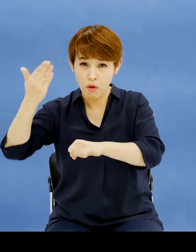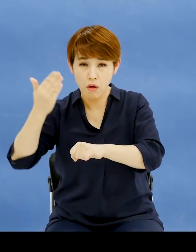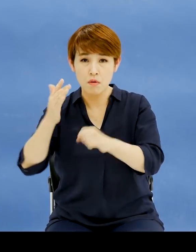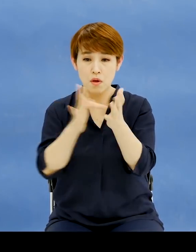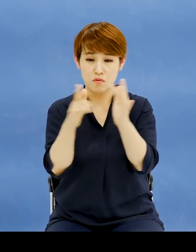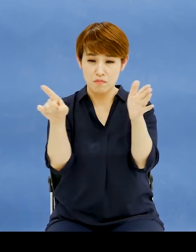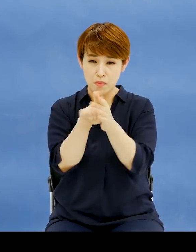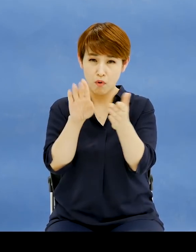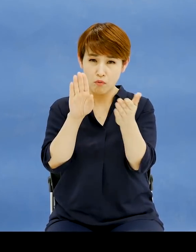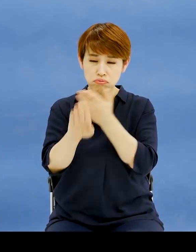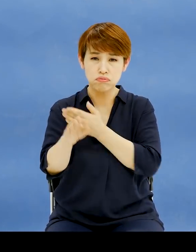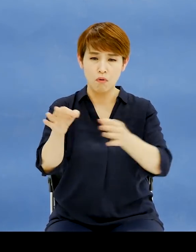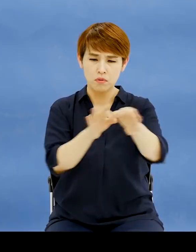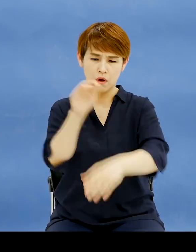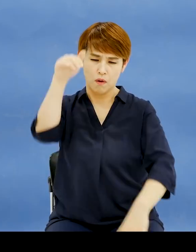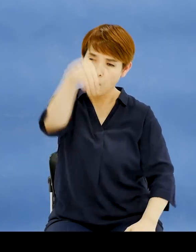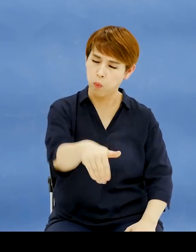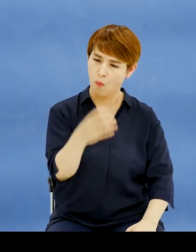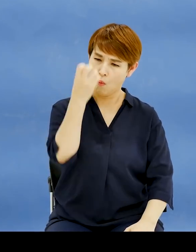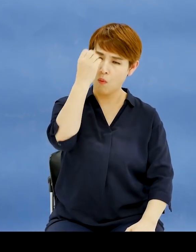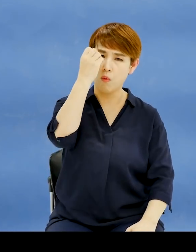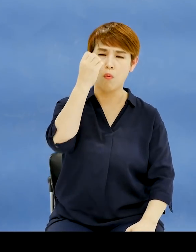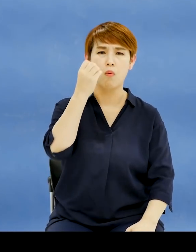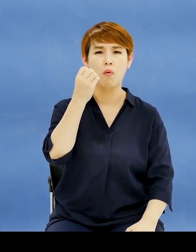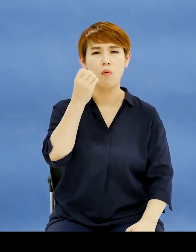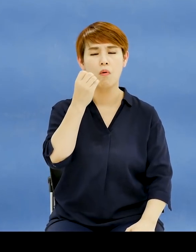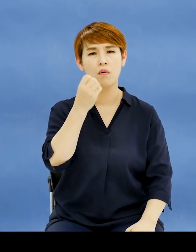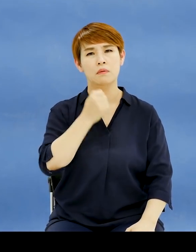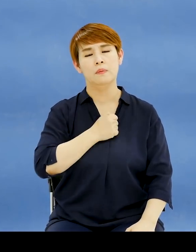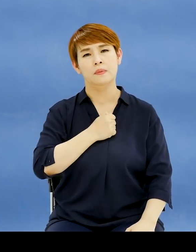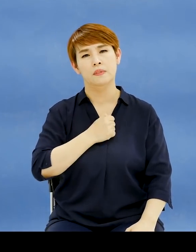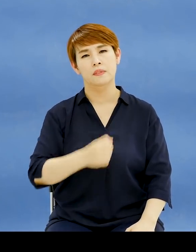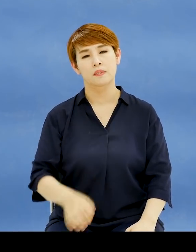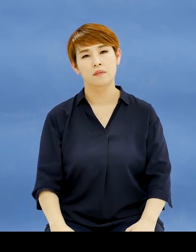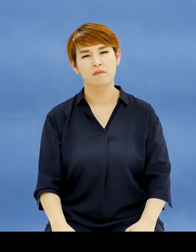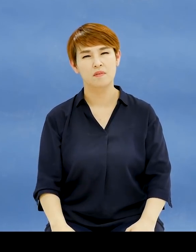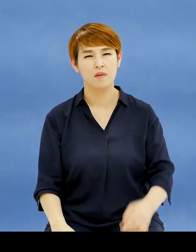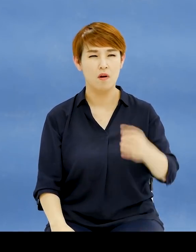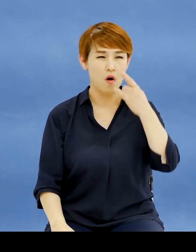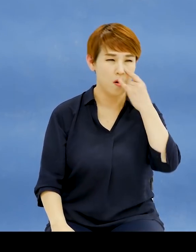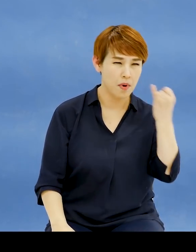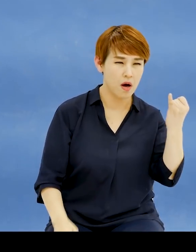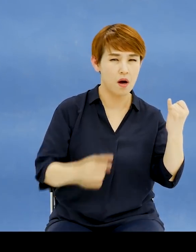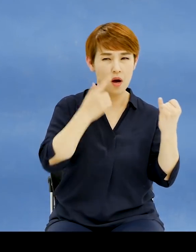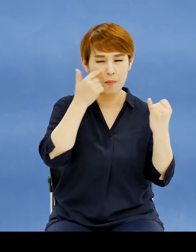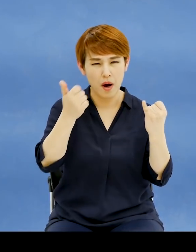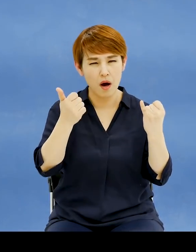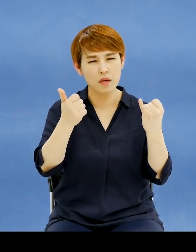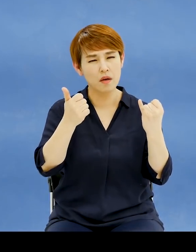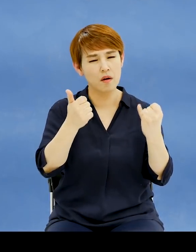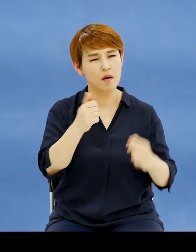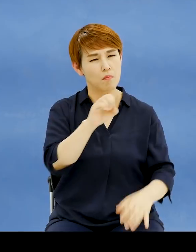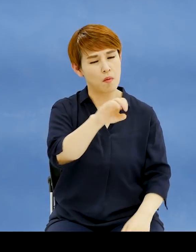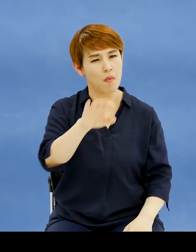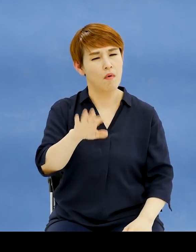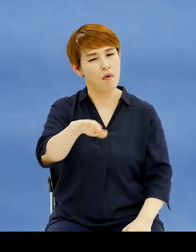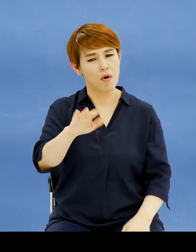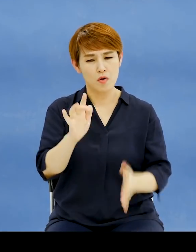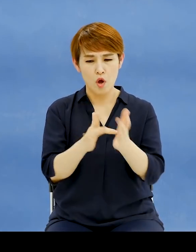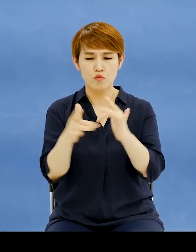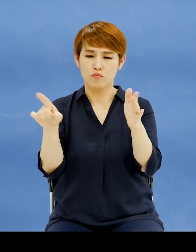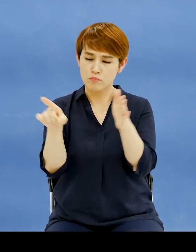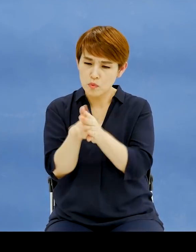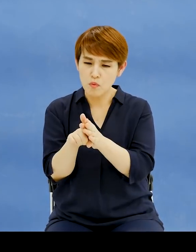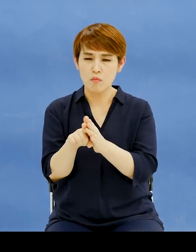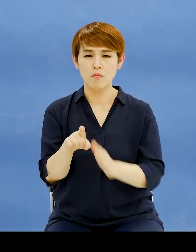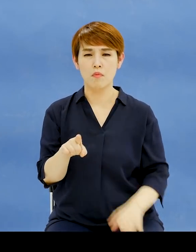반대로. 그래서 저는 그게 진짜 답답했어요. 그래서 저희 어머니랑 아버지께 예수님을 믿으면 안 되던 것도 잘